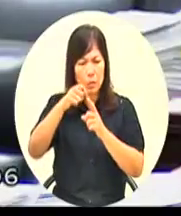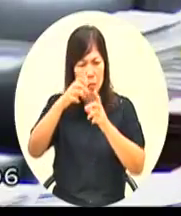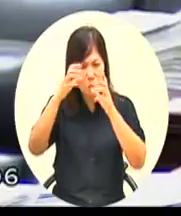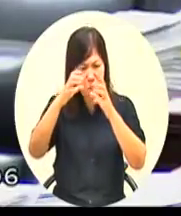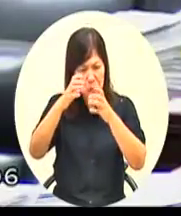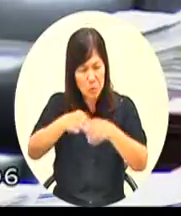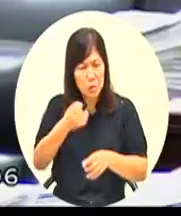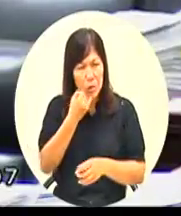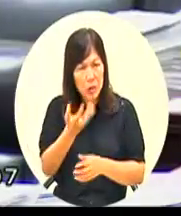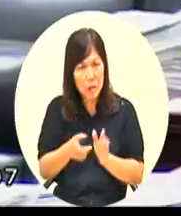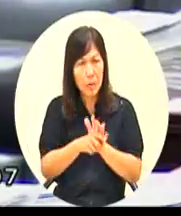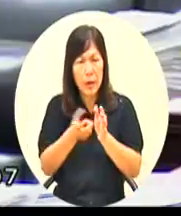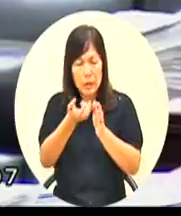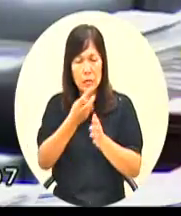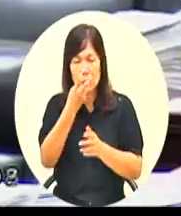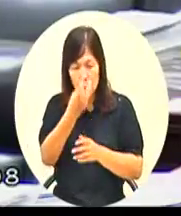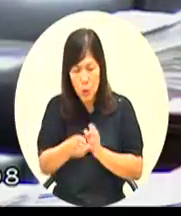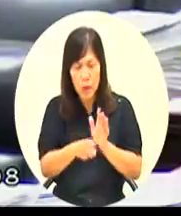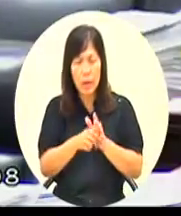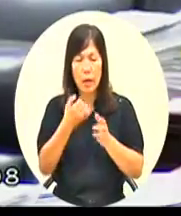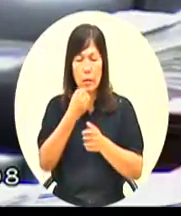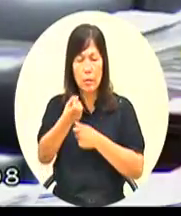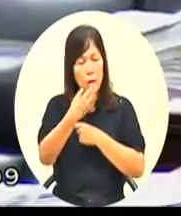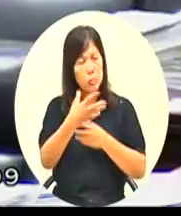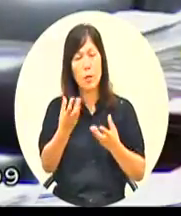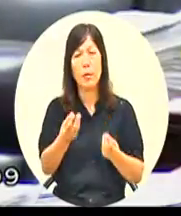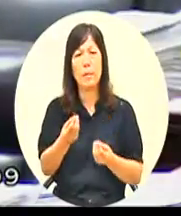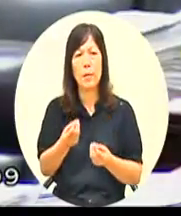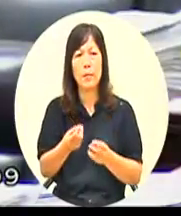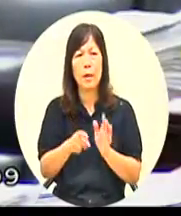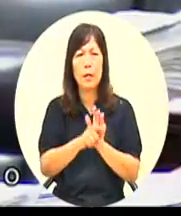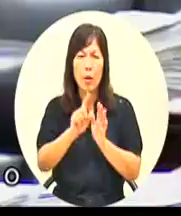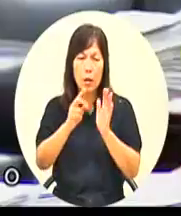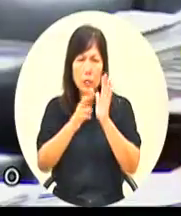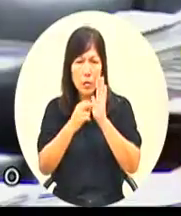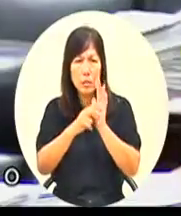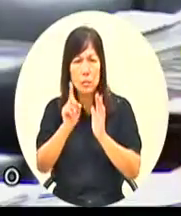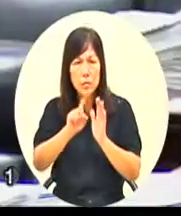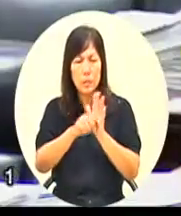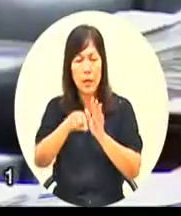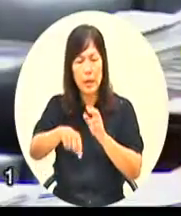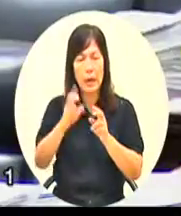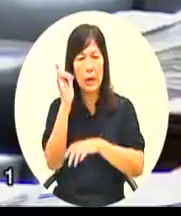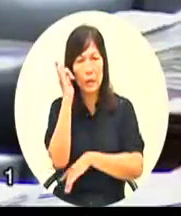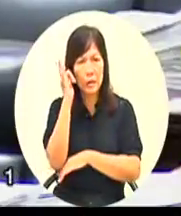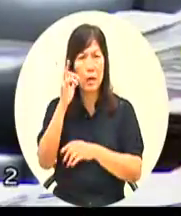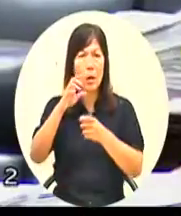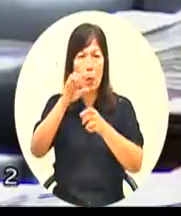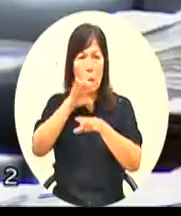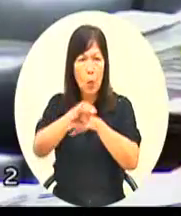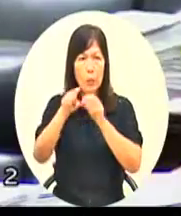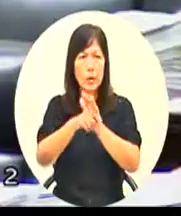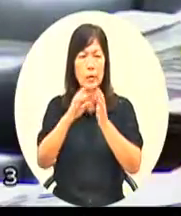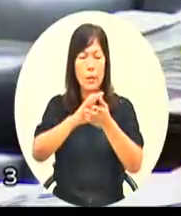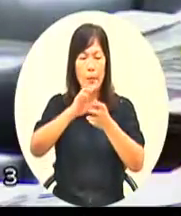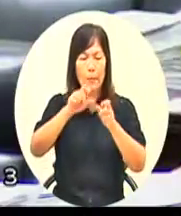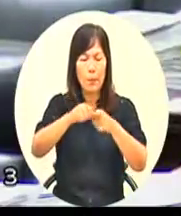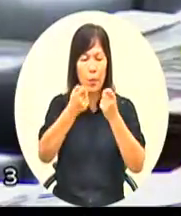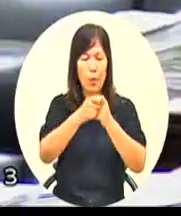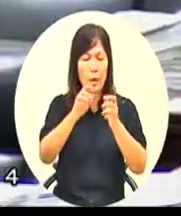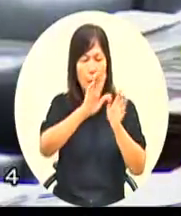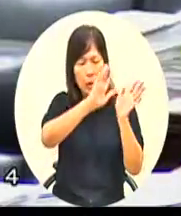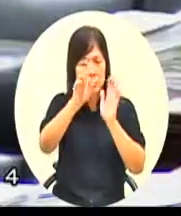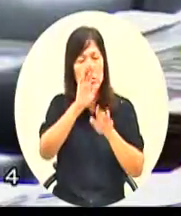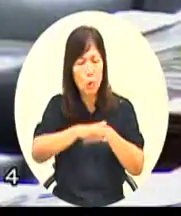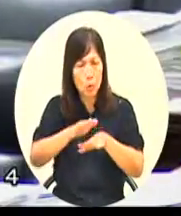他们好像还是没有得到你们正面的回应了。那他的理由就是说，因为那个候车亭会破坏整个东门城墙的景观。